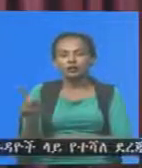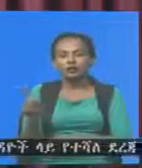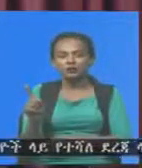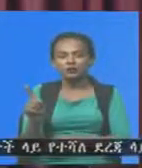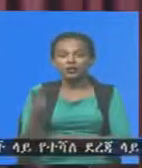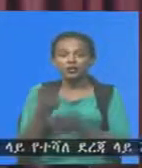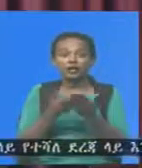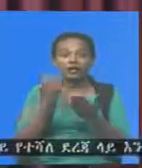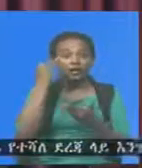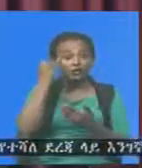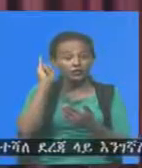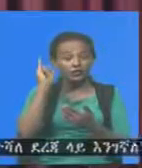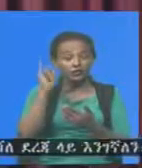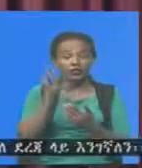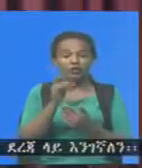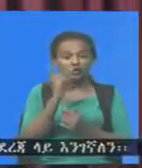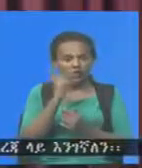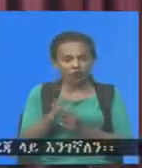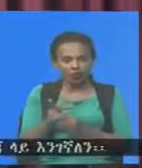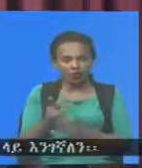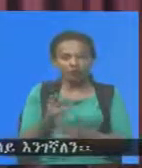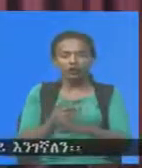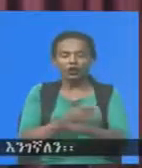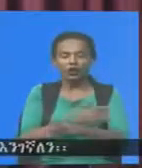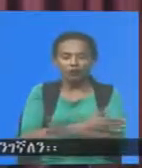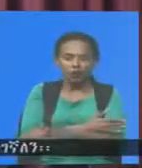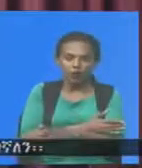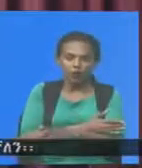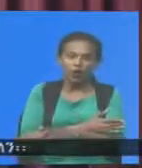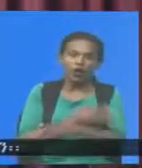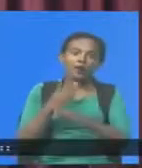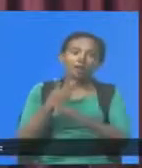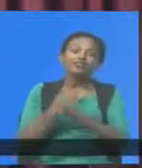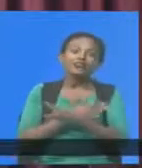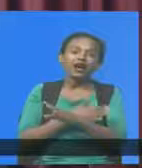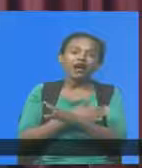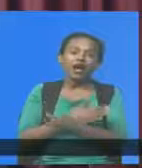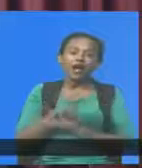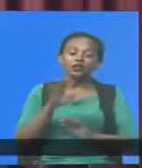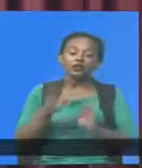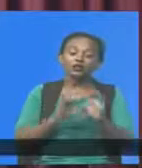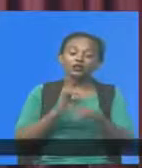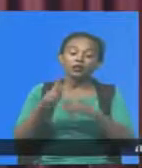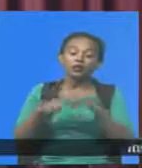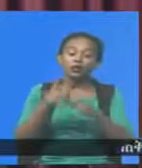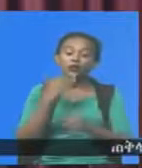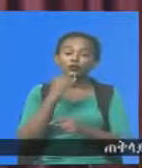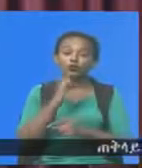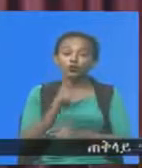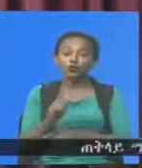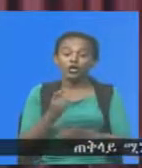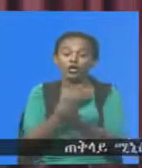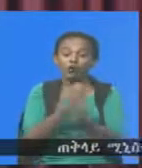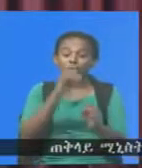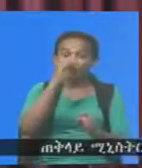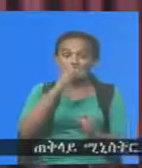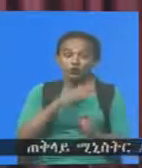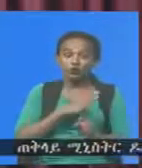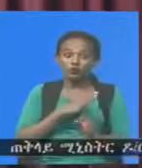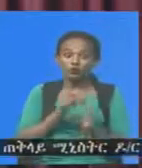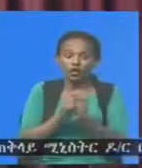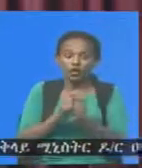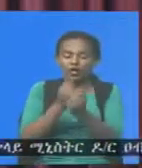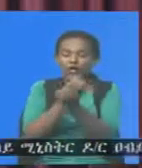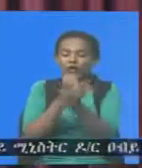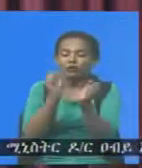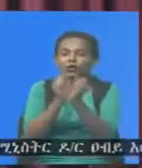ይህ ሐሳብ ታይቶ ታርሞ ማስተካከያ የተደረገ ብሄር ጥሩ ነው። ሁለተኛ ከሚፈቱ ሰዎች ጋር ከሚታሰሩ